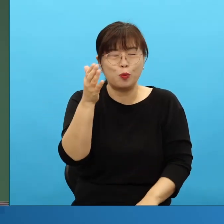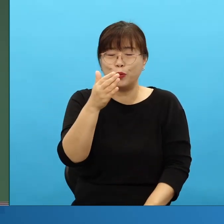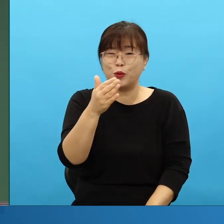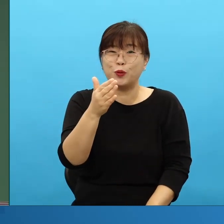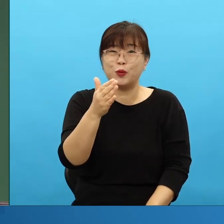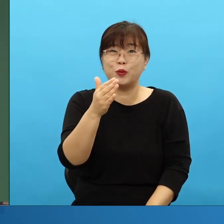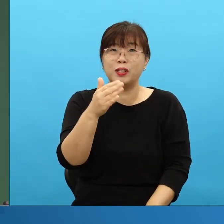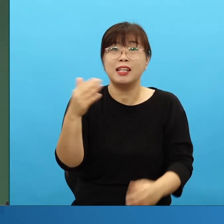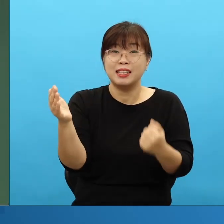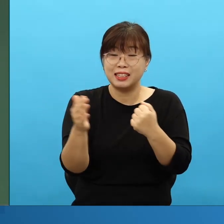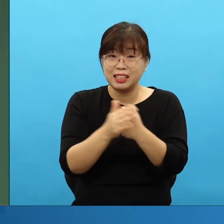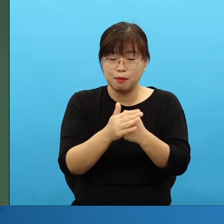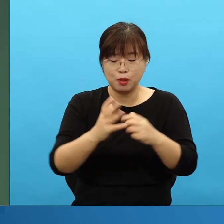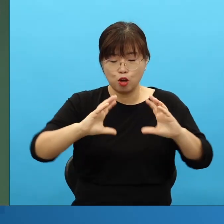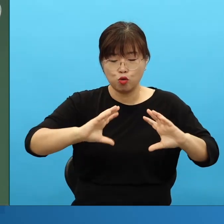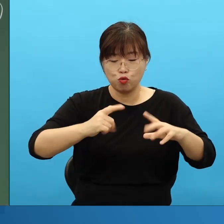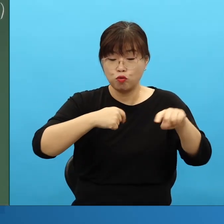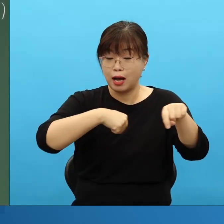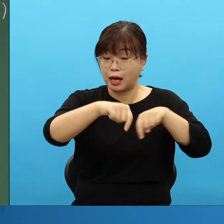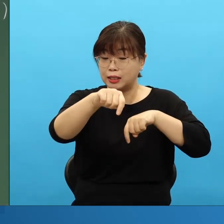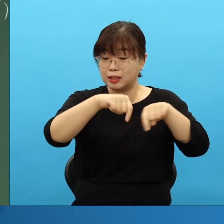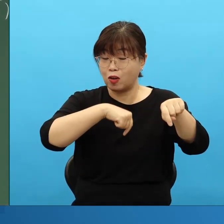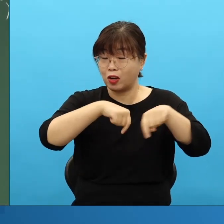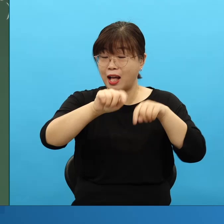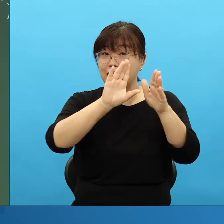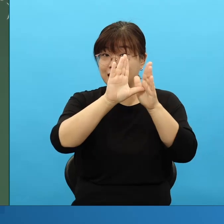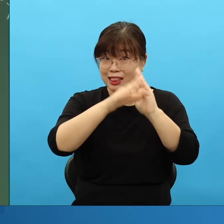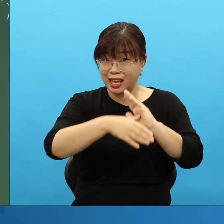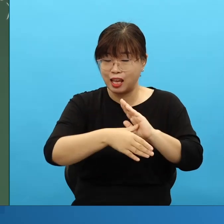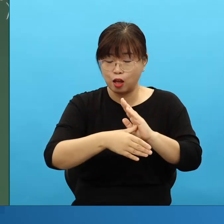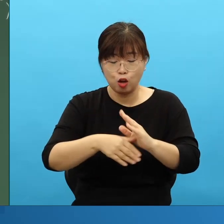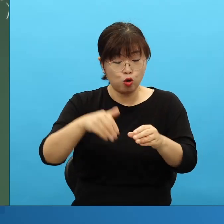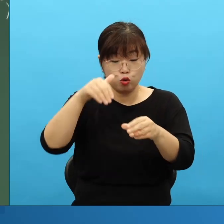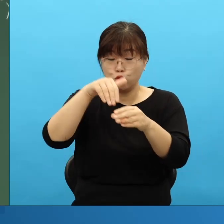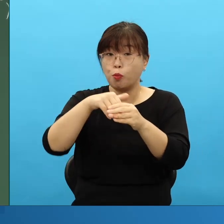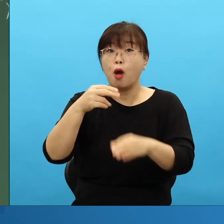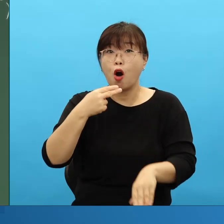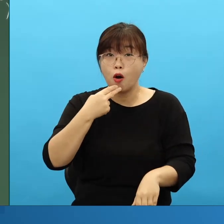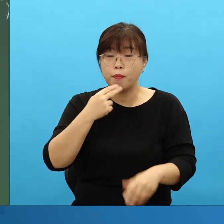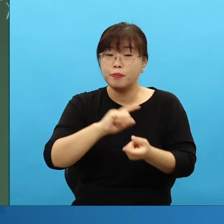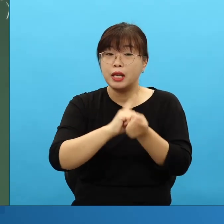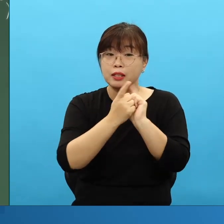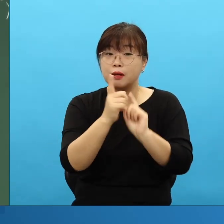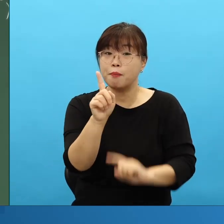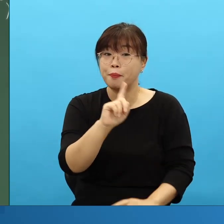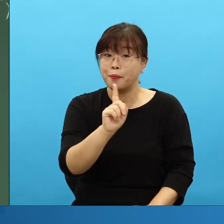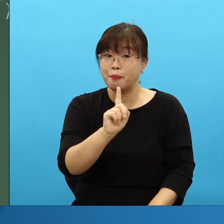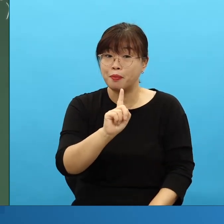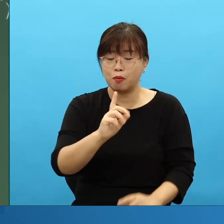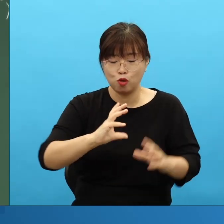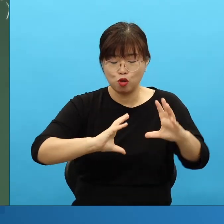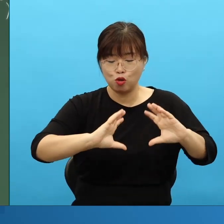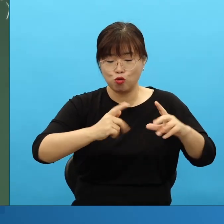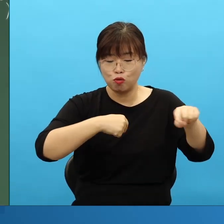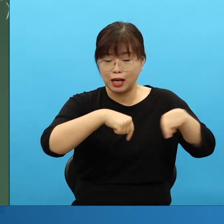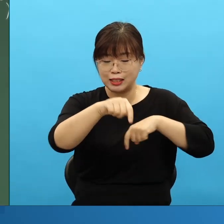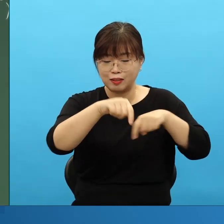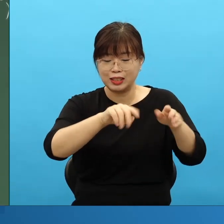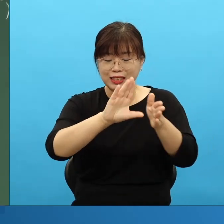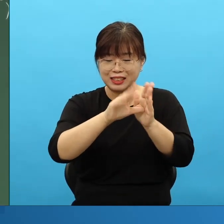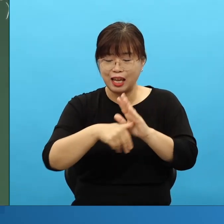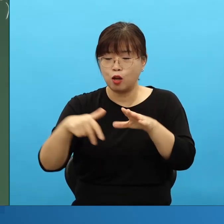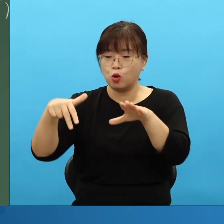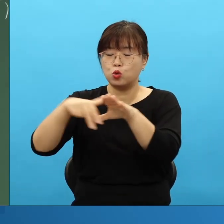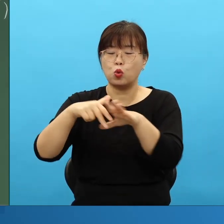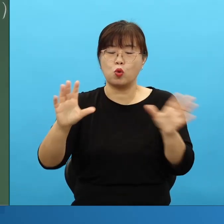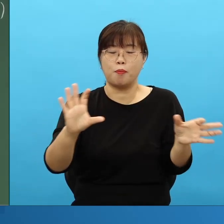국가 정치가 이 종교와 관계 있는 거예요. And at that time, they